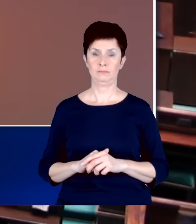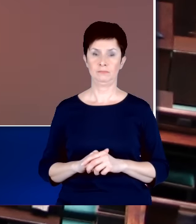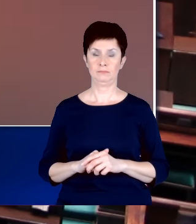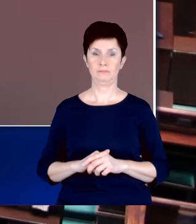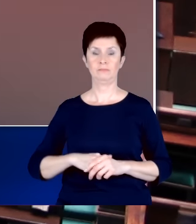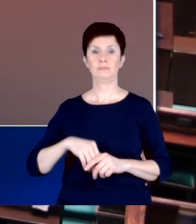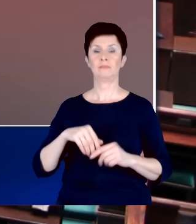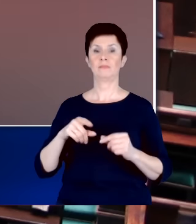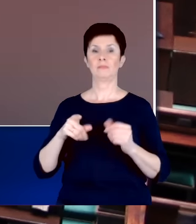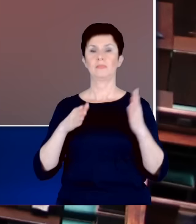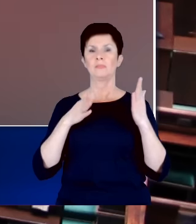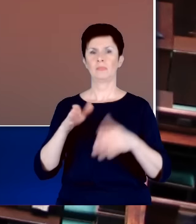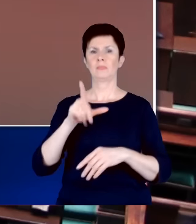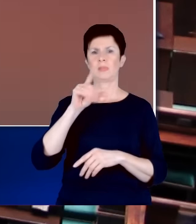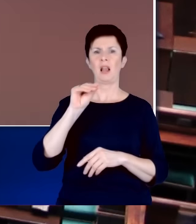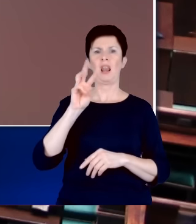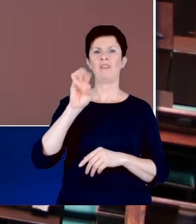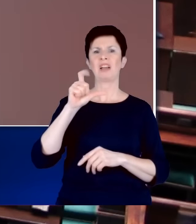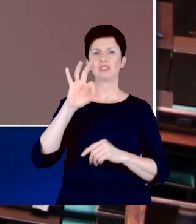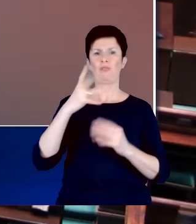akurat pana. To